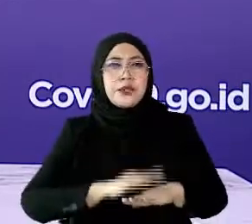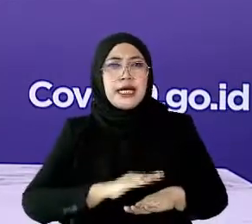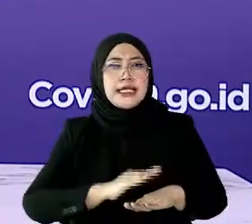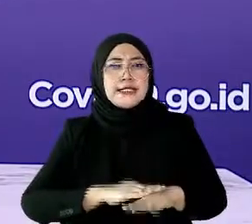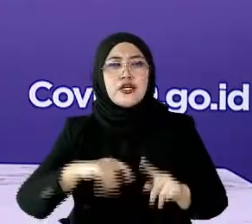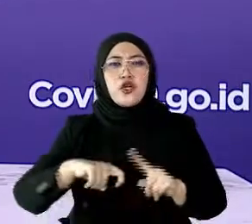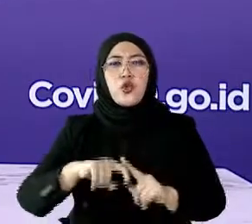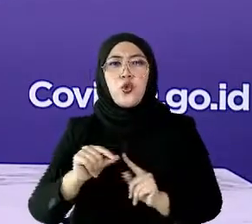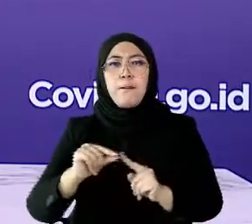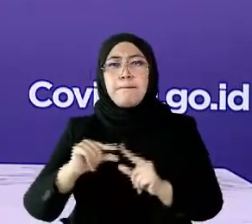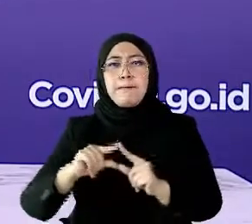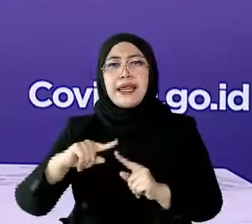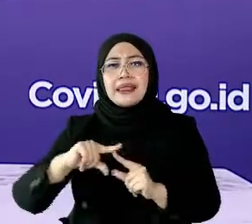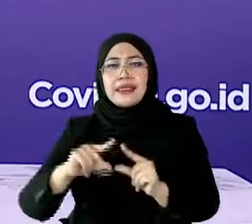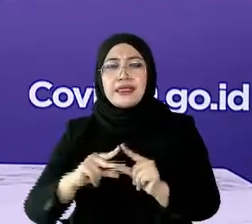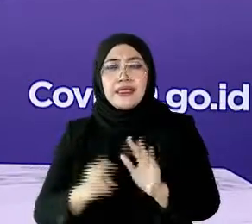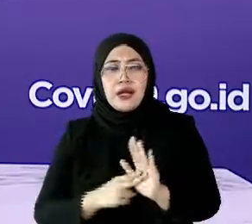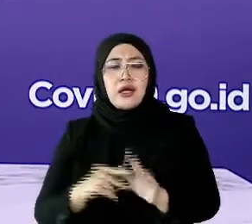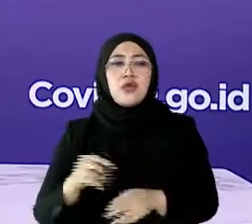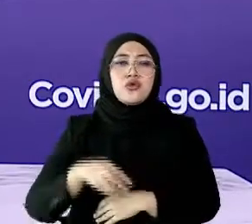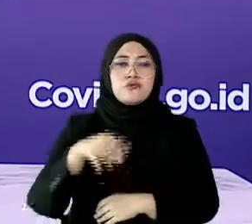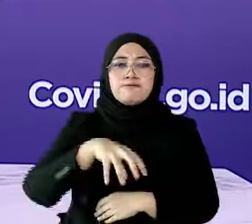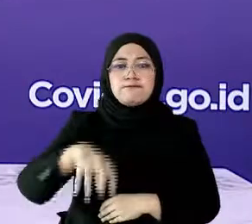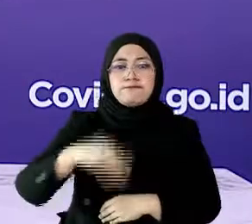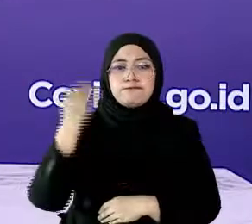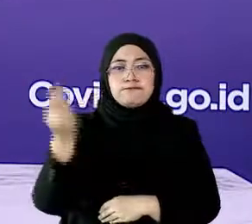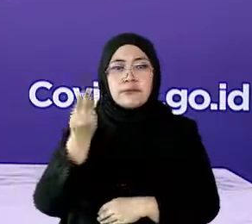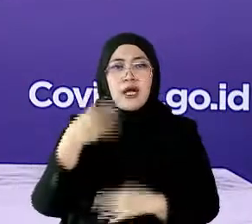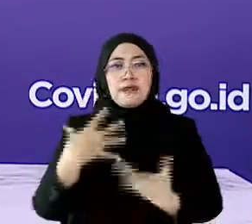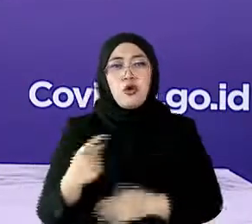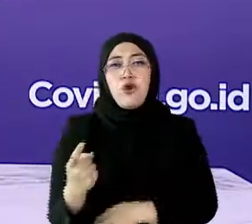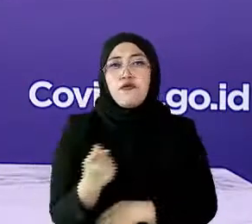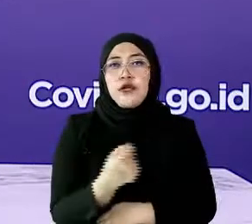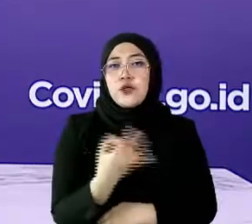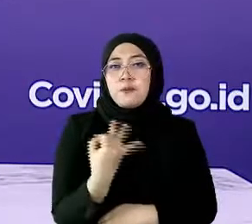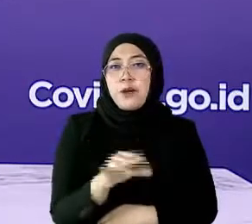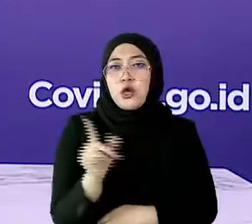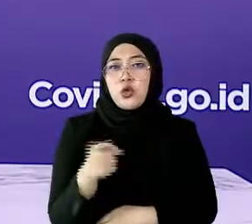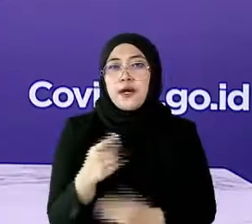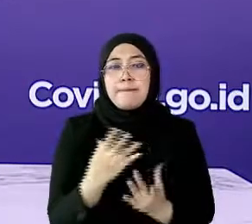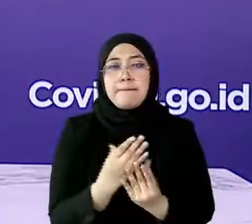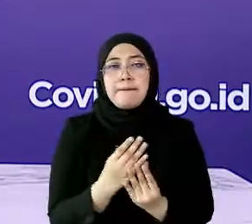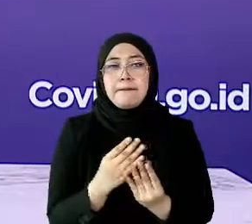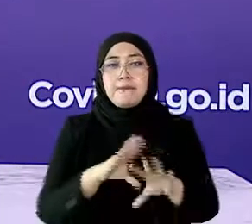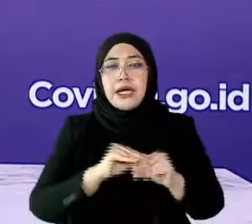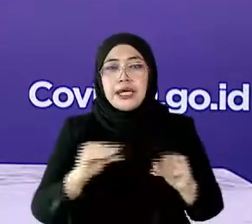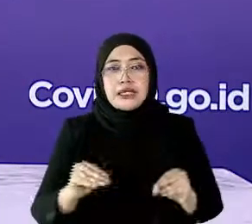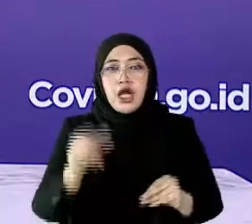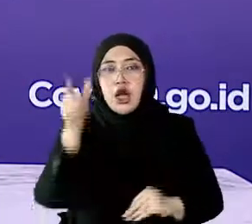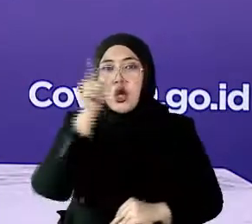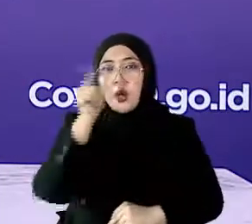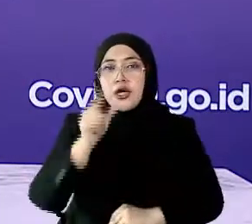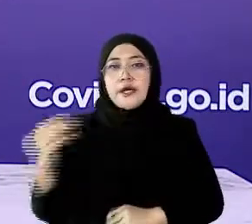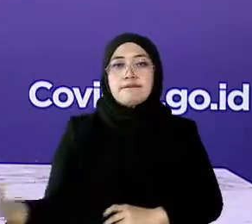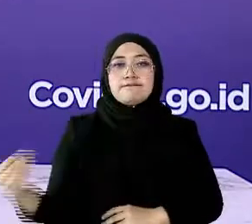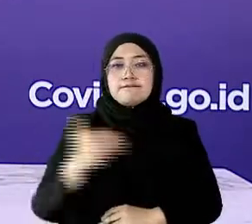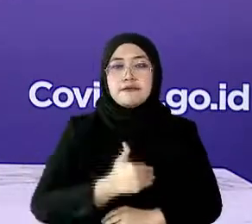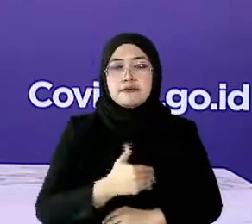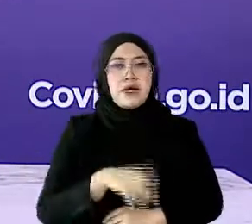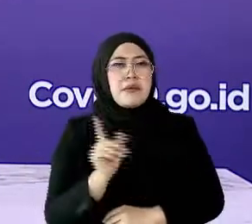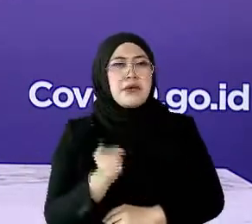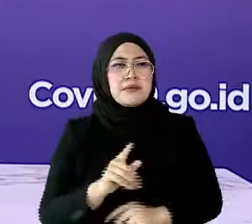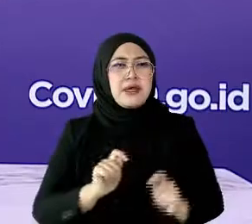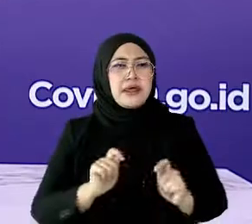dan kunjungan tempat wisata juga Karena munculnya varian virus baru dari pekerja migran yang datang Mengapa tenaga